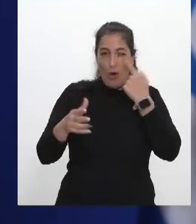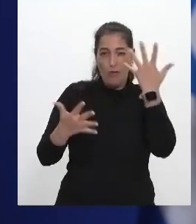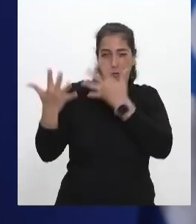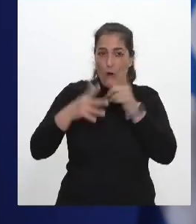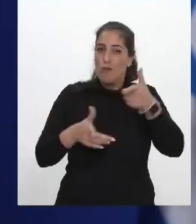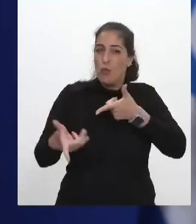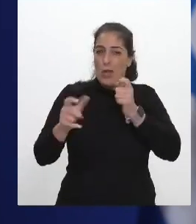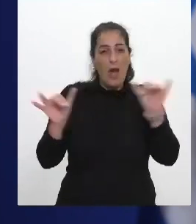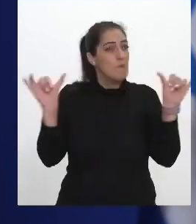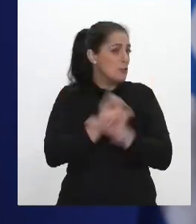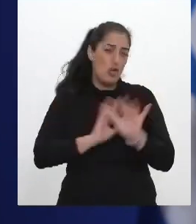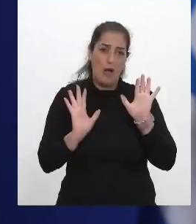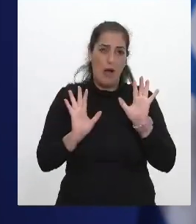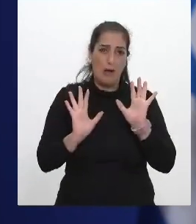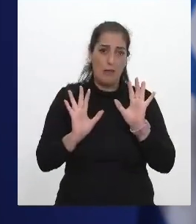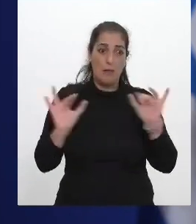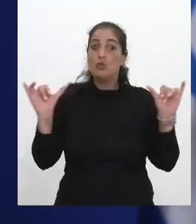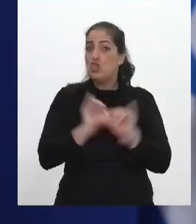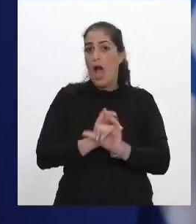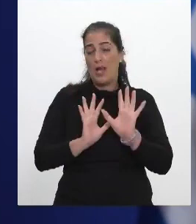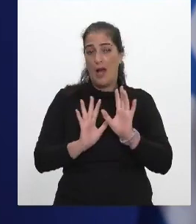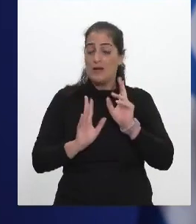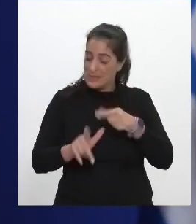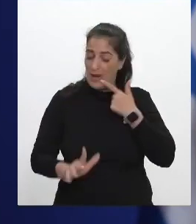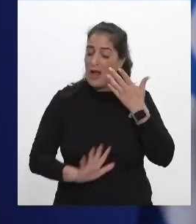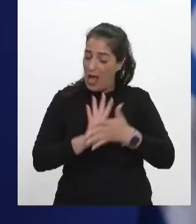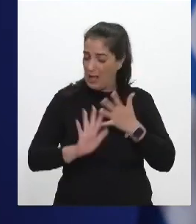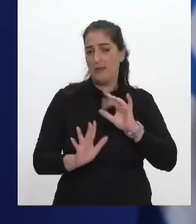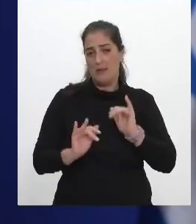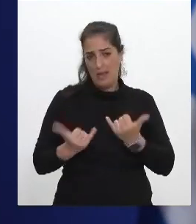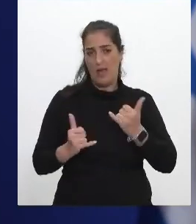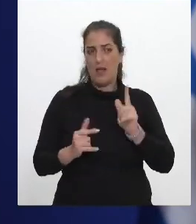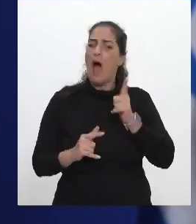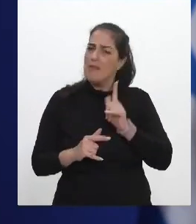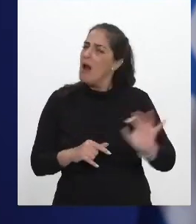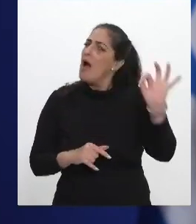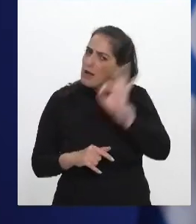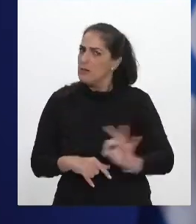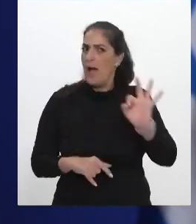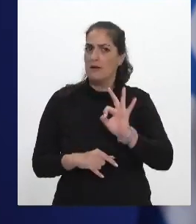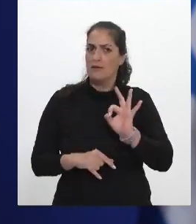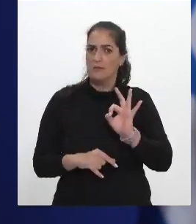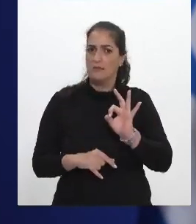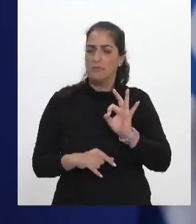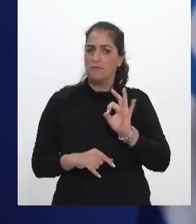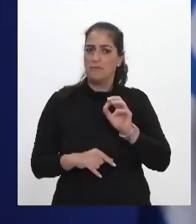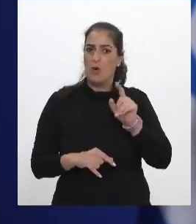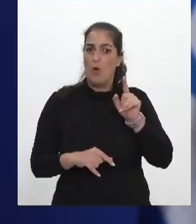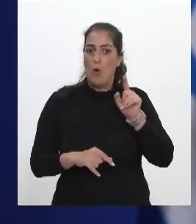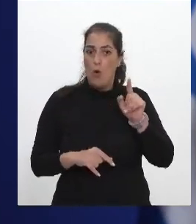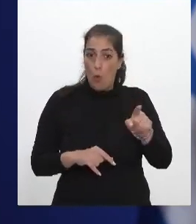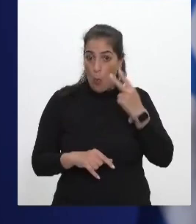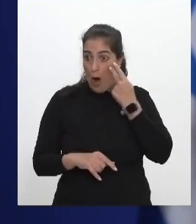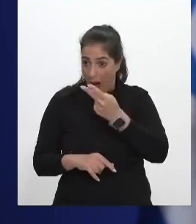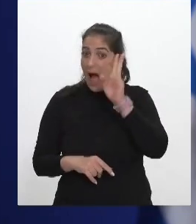בשגגה בשגגה צריך לומר את זה פה ובכל זאת א הוא ראה אפילו